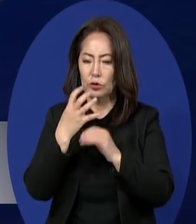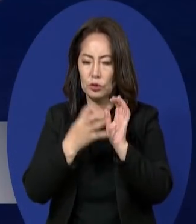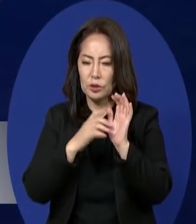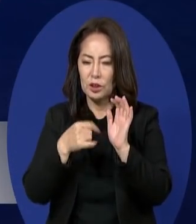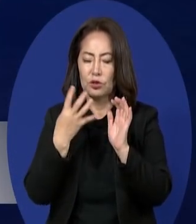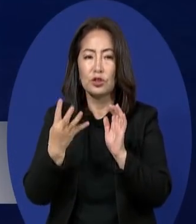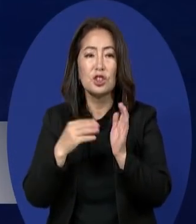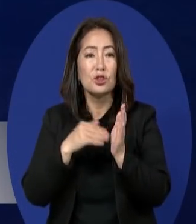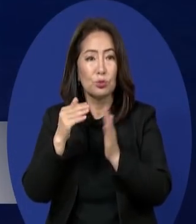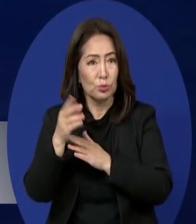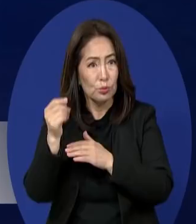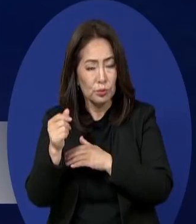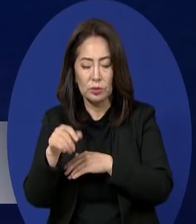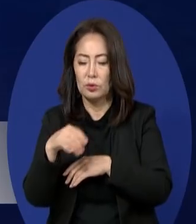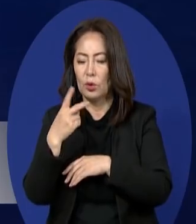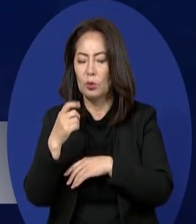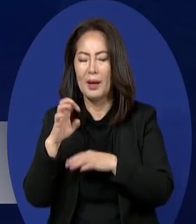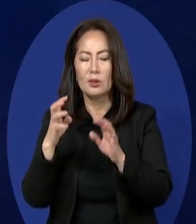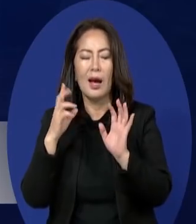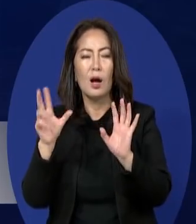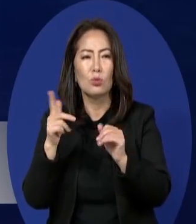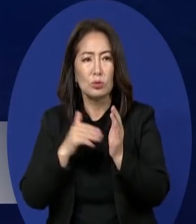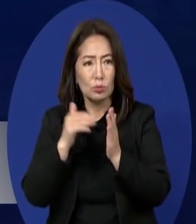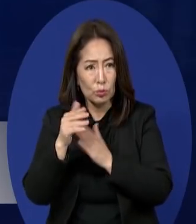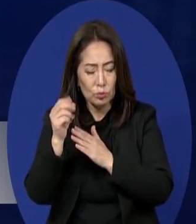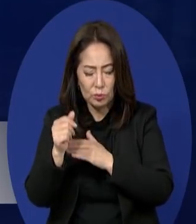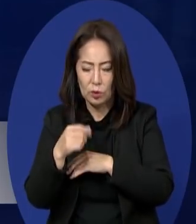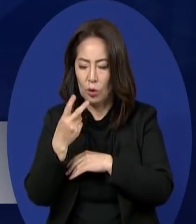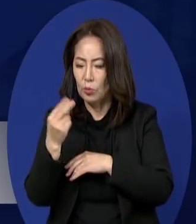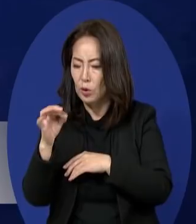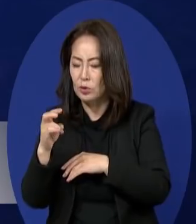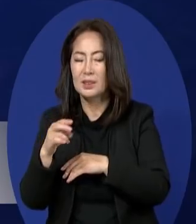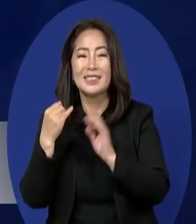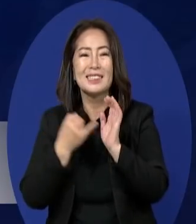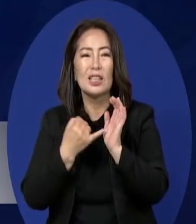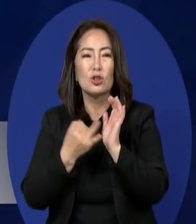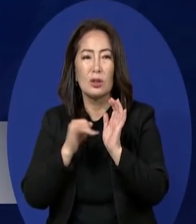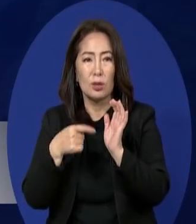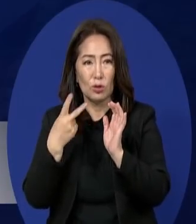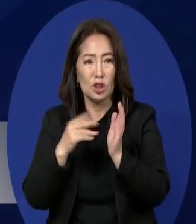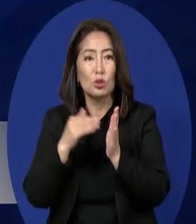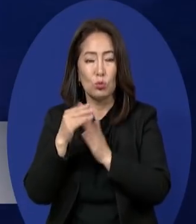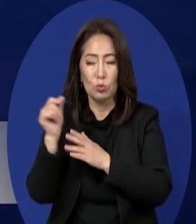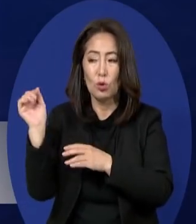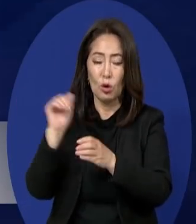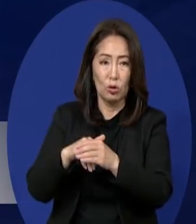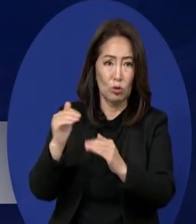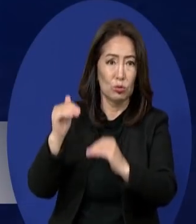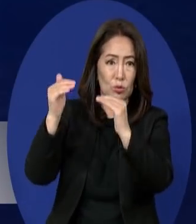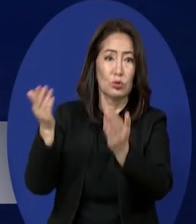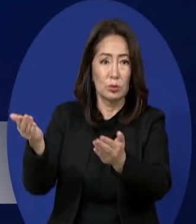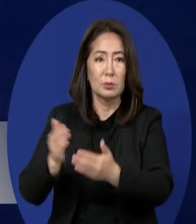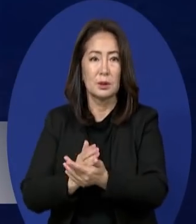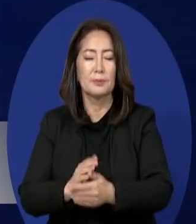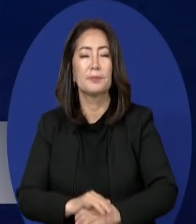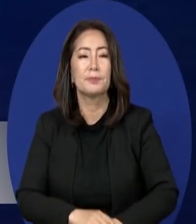тэрбум, 2019 онд 13 тэрбум, 2020 онд 67.2 тэрбум төгрөгт хүрч өссөн байна.